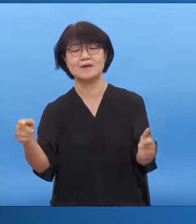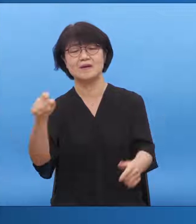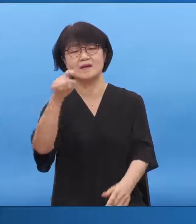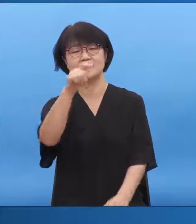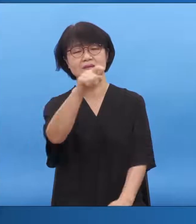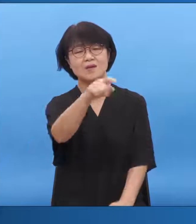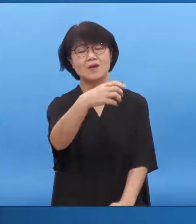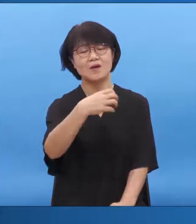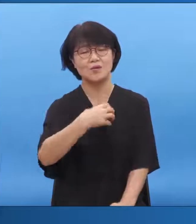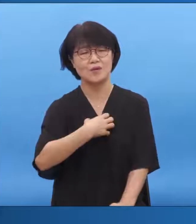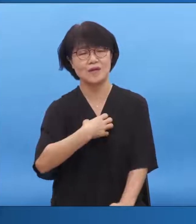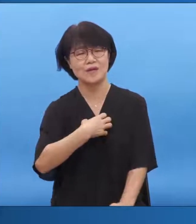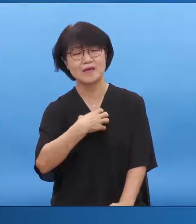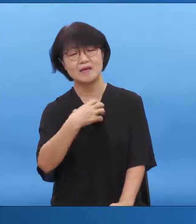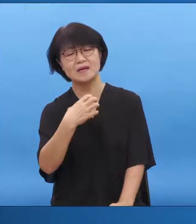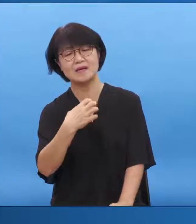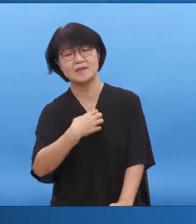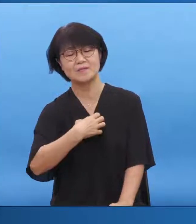저